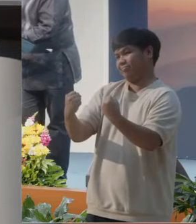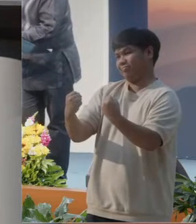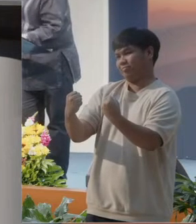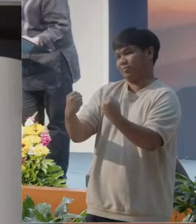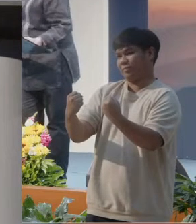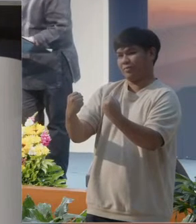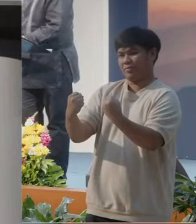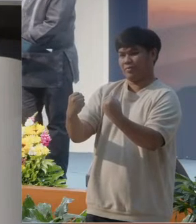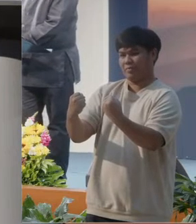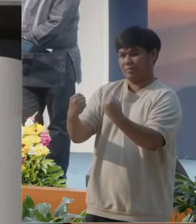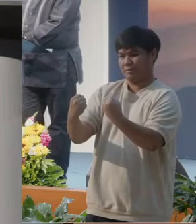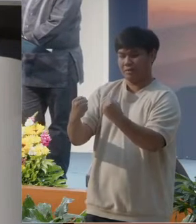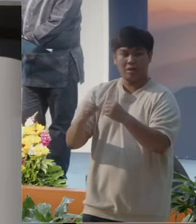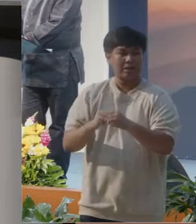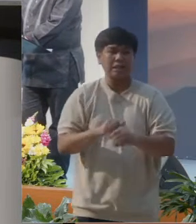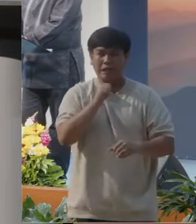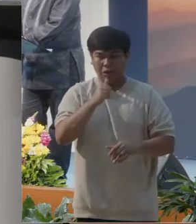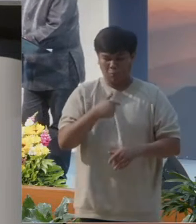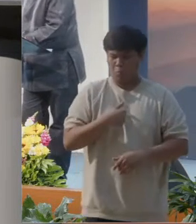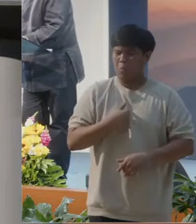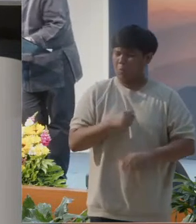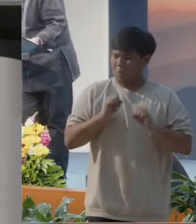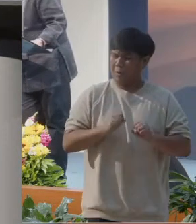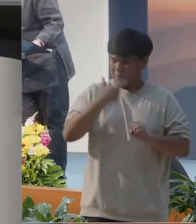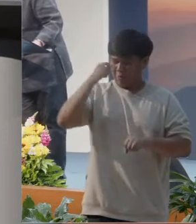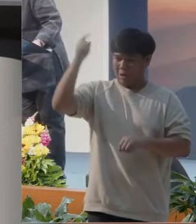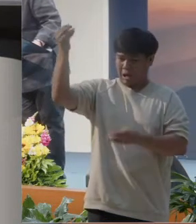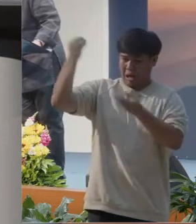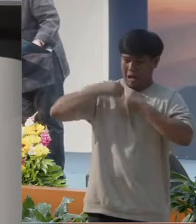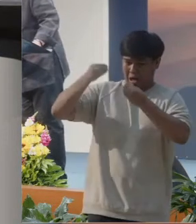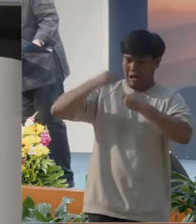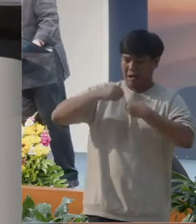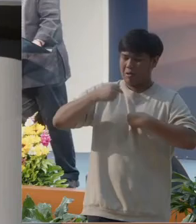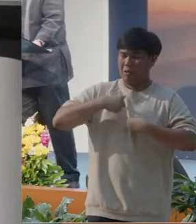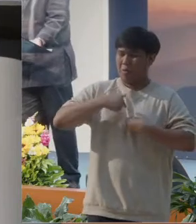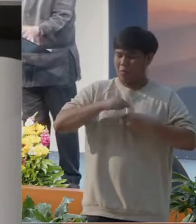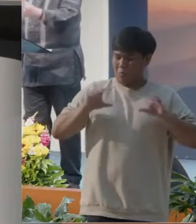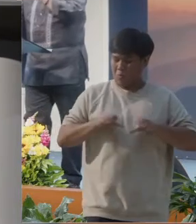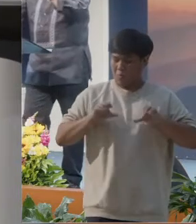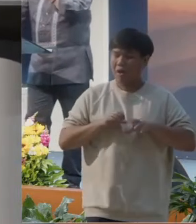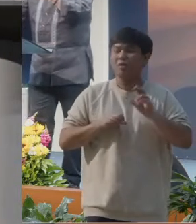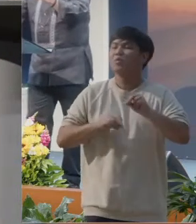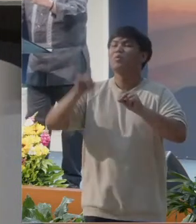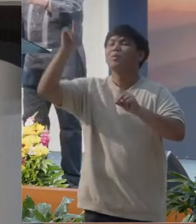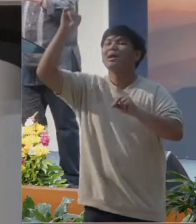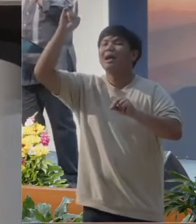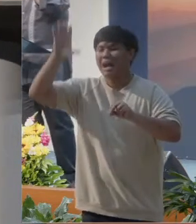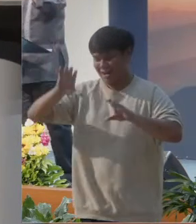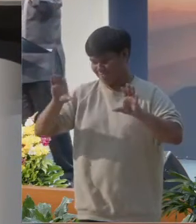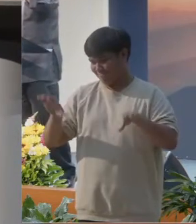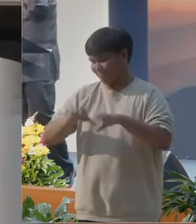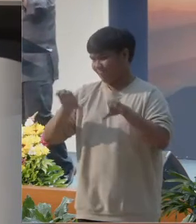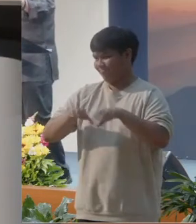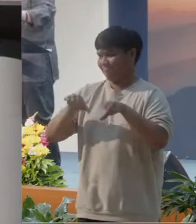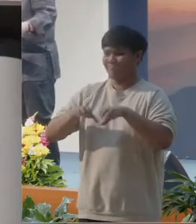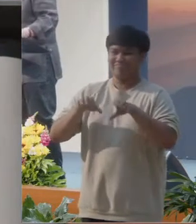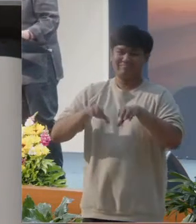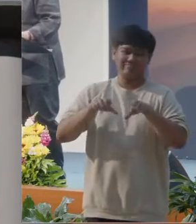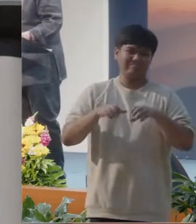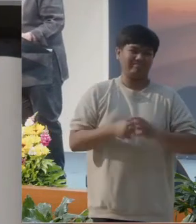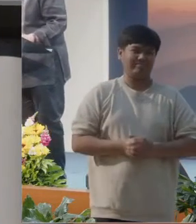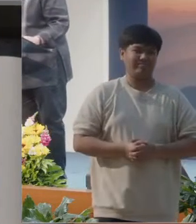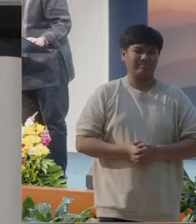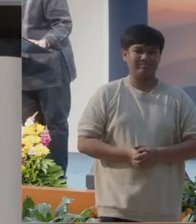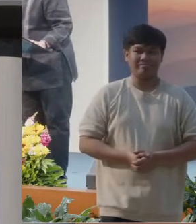At sabi rin po sa Juan, sa John chapter 15 verse 5, ito po ay si Kristo nagsasalita bilang puno